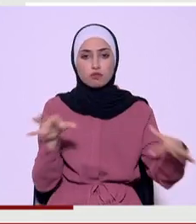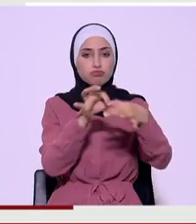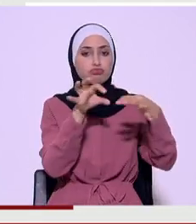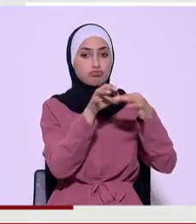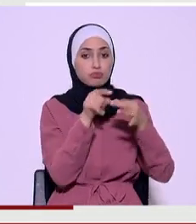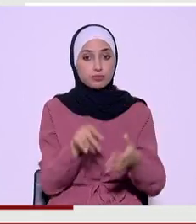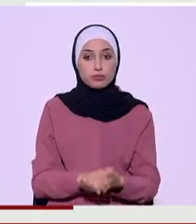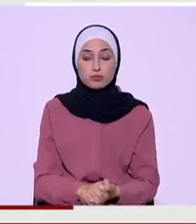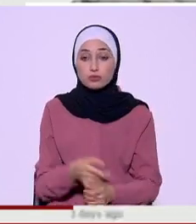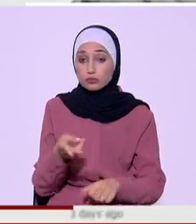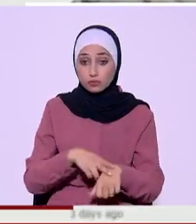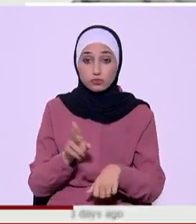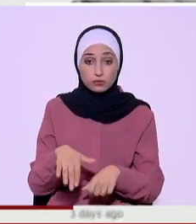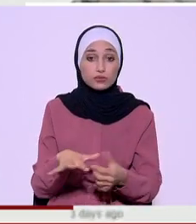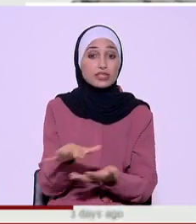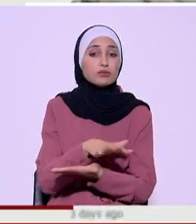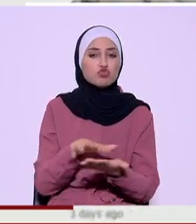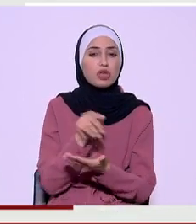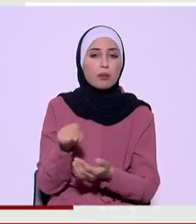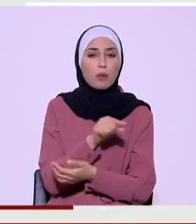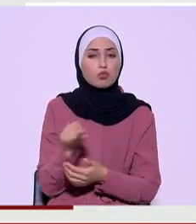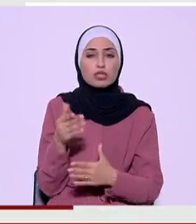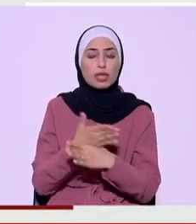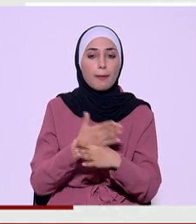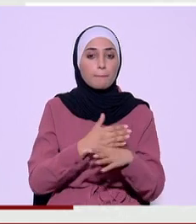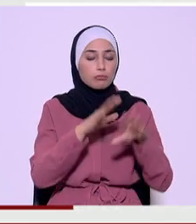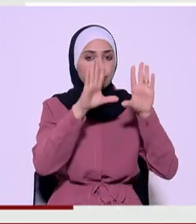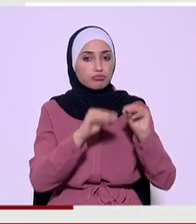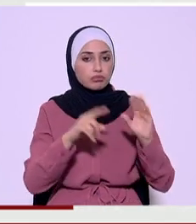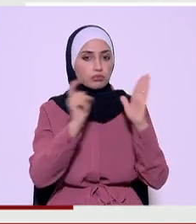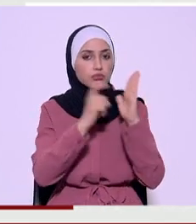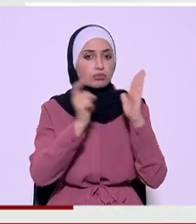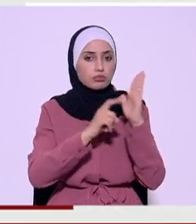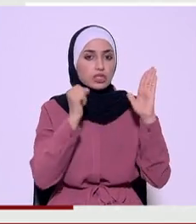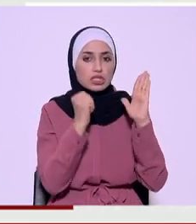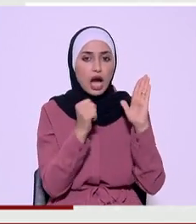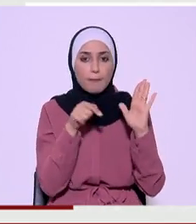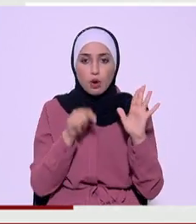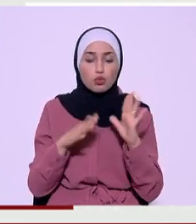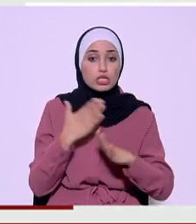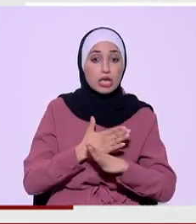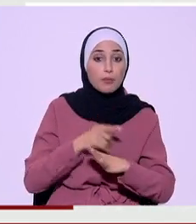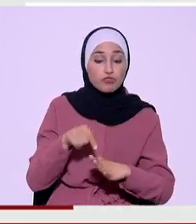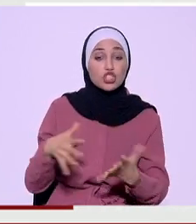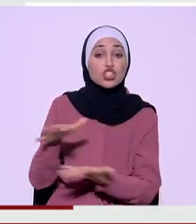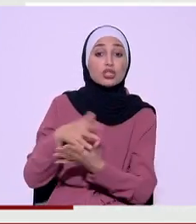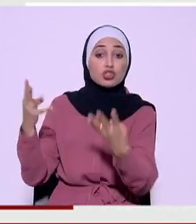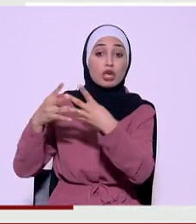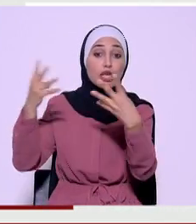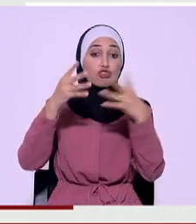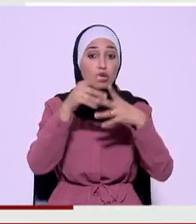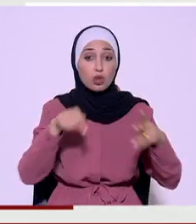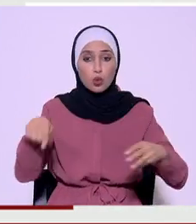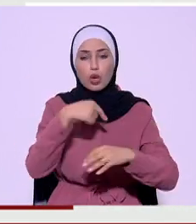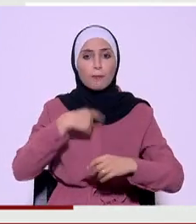فيها ظهور للاسباب اللي ادت للعطل المفاجئ ده، لكن في الوقت الحالي كان الشغل الشاغل للشركات هو ارجاعها